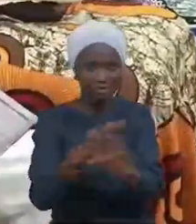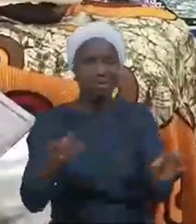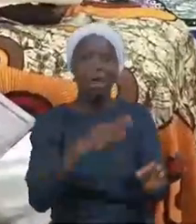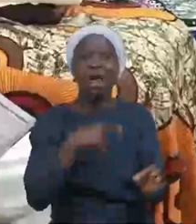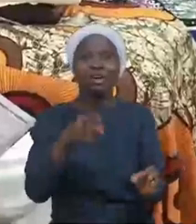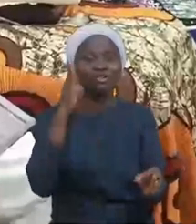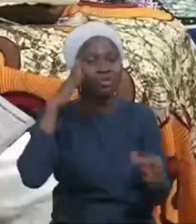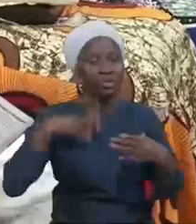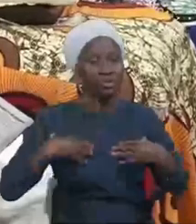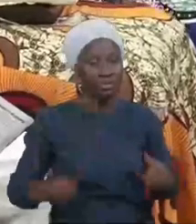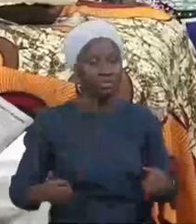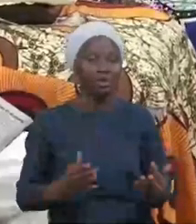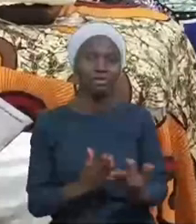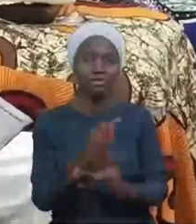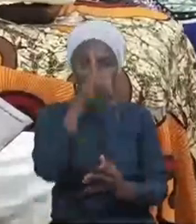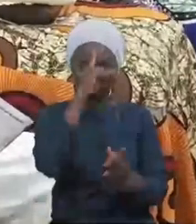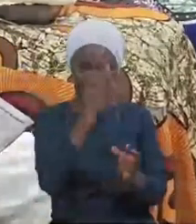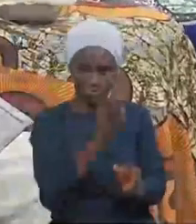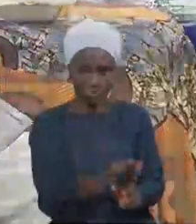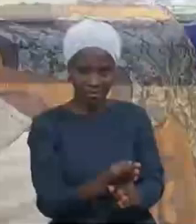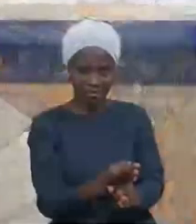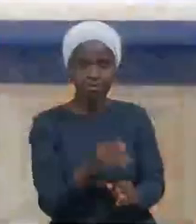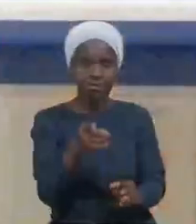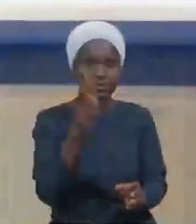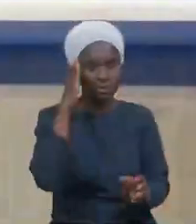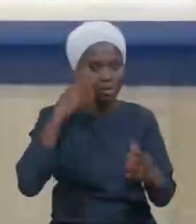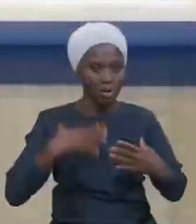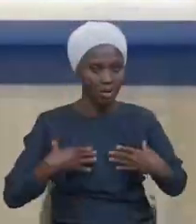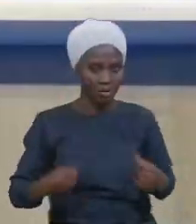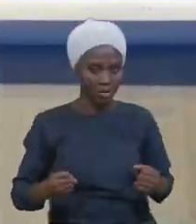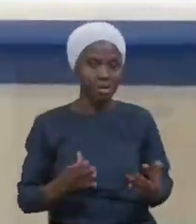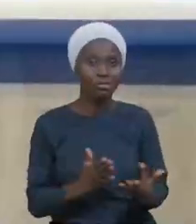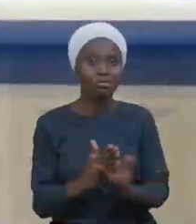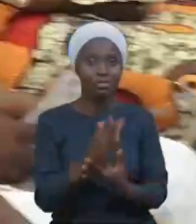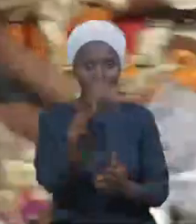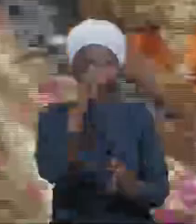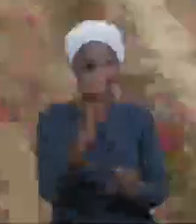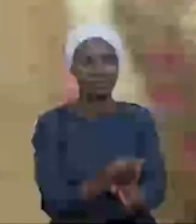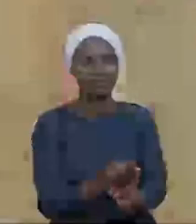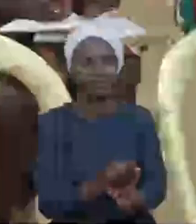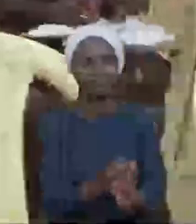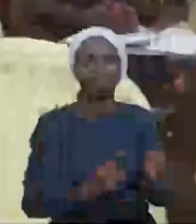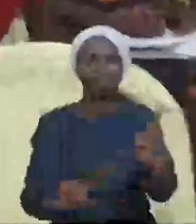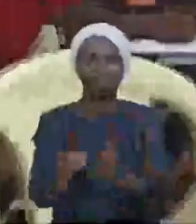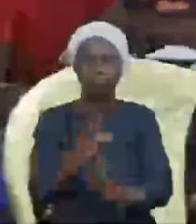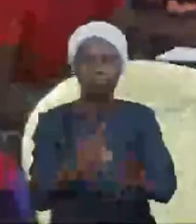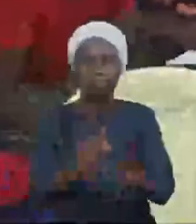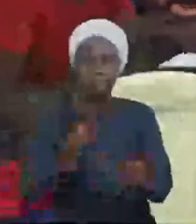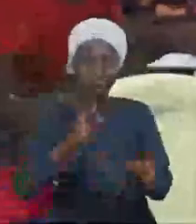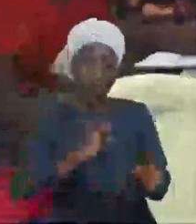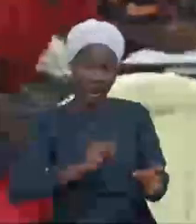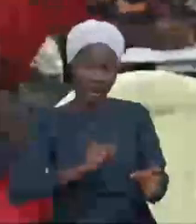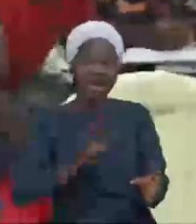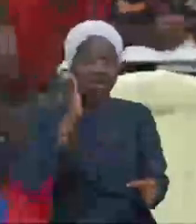tu vas être rétabli par la foi. Tu vas être rétabli par la foi. Je serai rétabli. Je